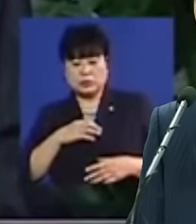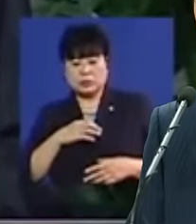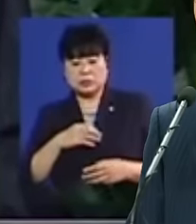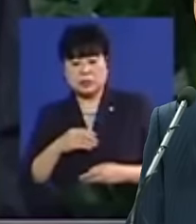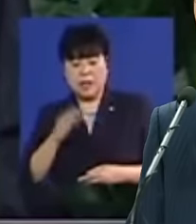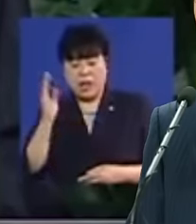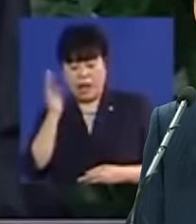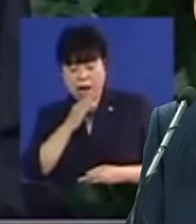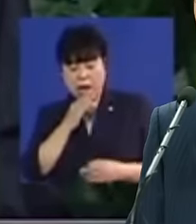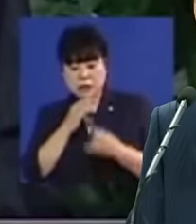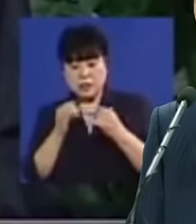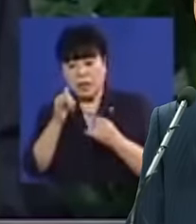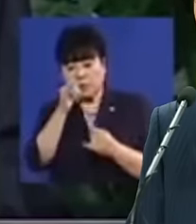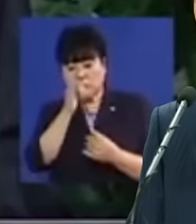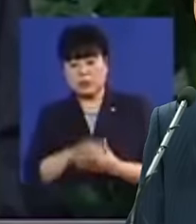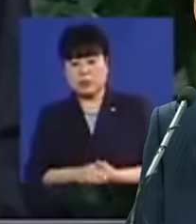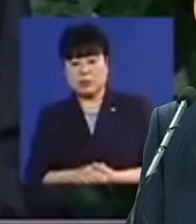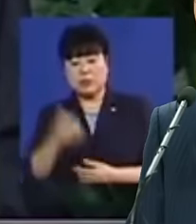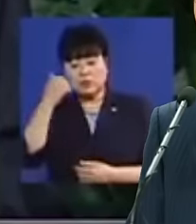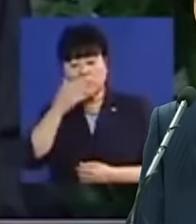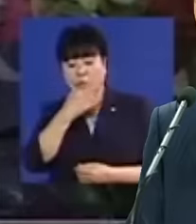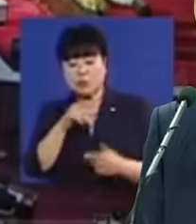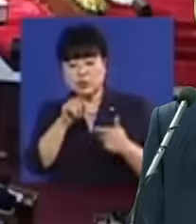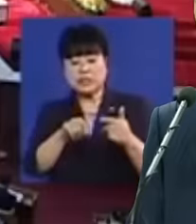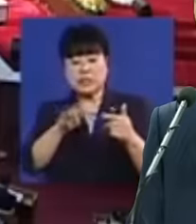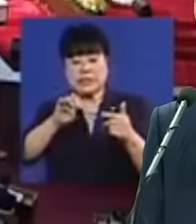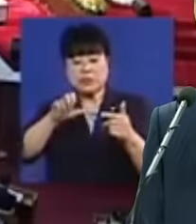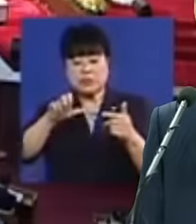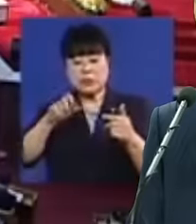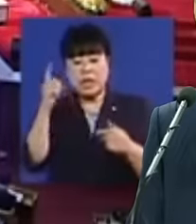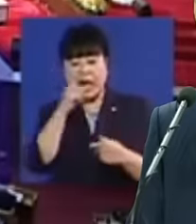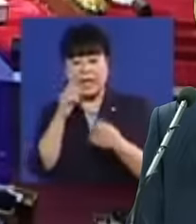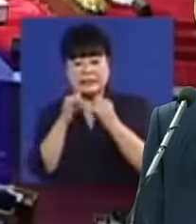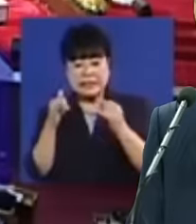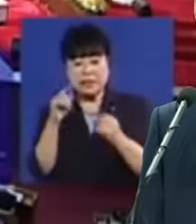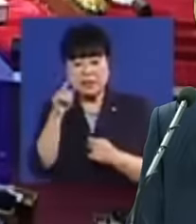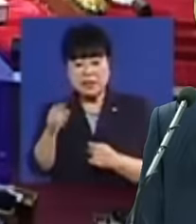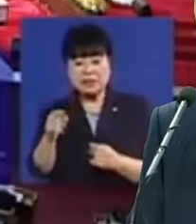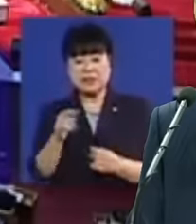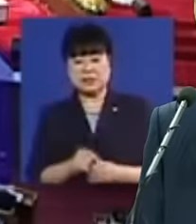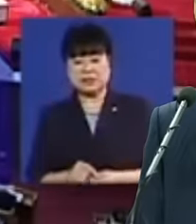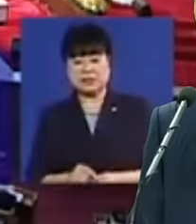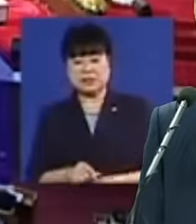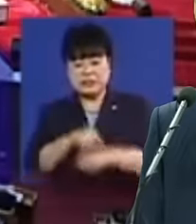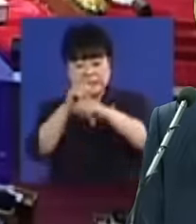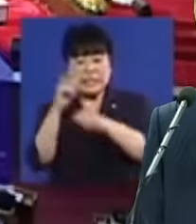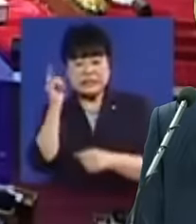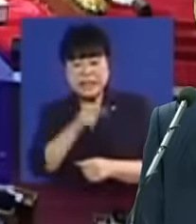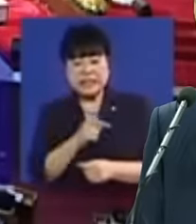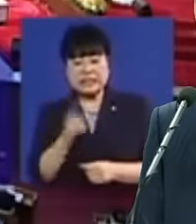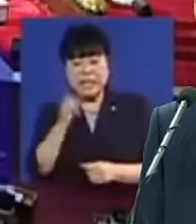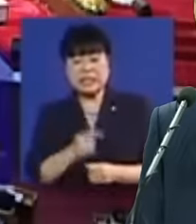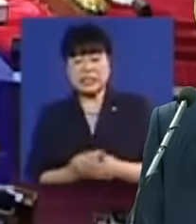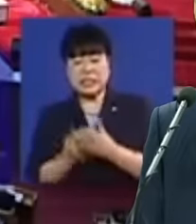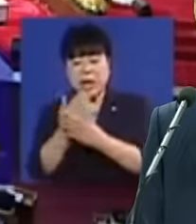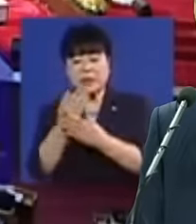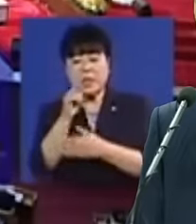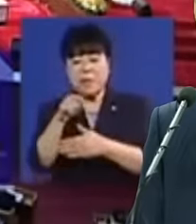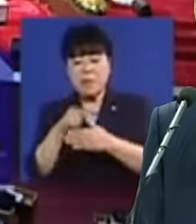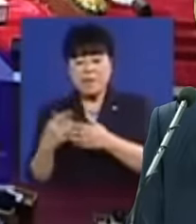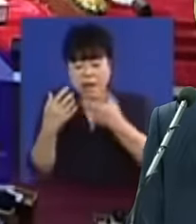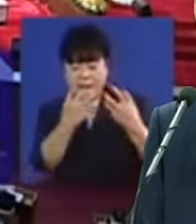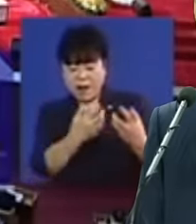악질인 사람도 있는 것입니다. 누가복음 6장 45절에 악한 자는 그 사은 악에서 악을 내나니 이는 마음에